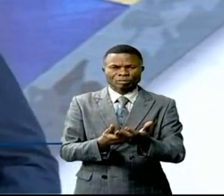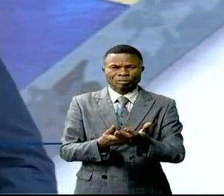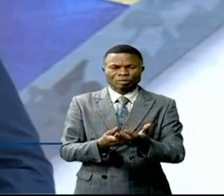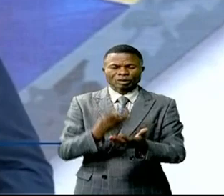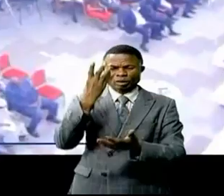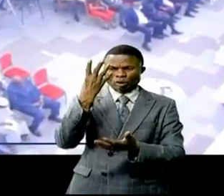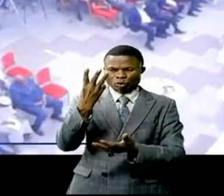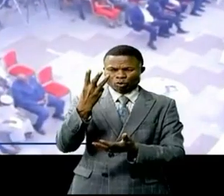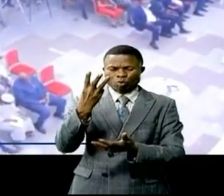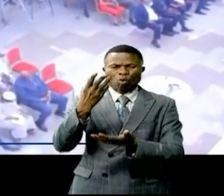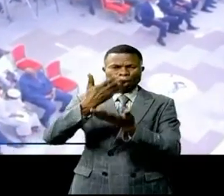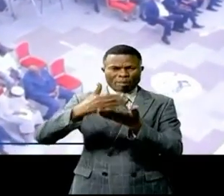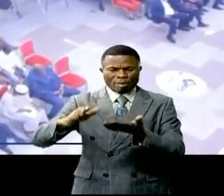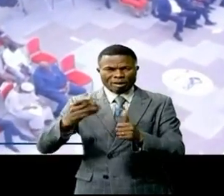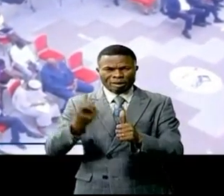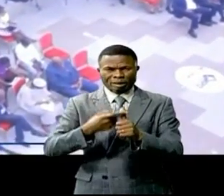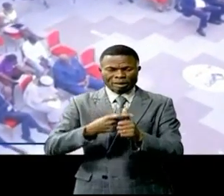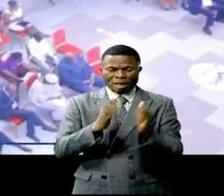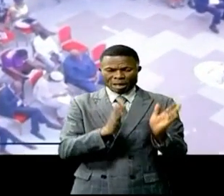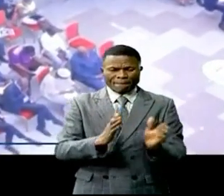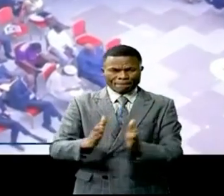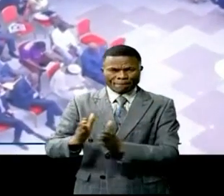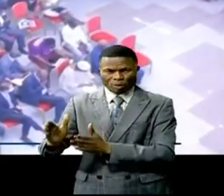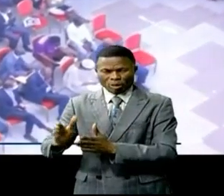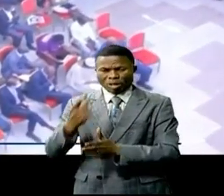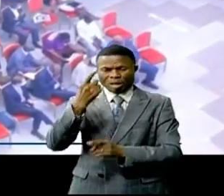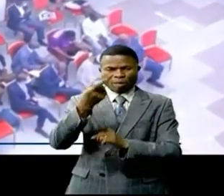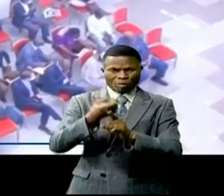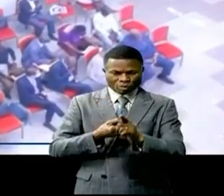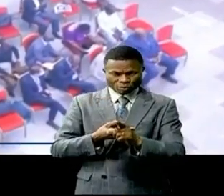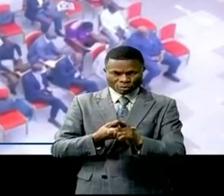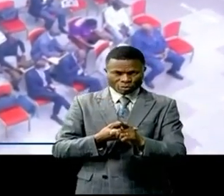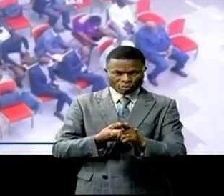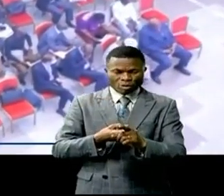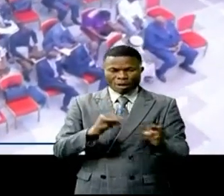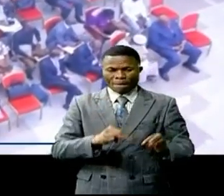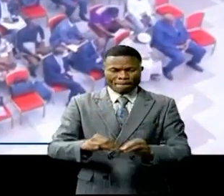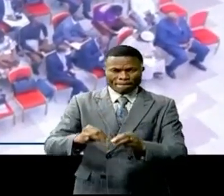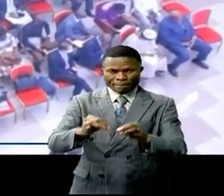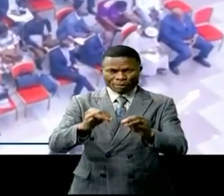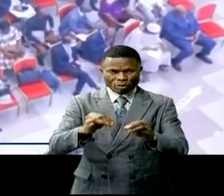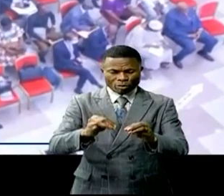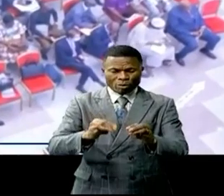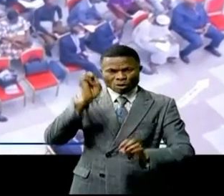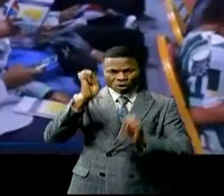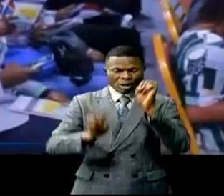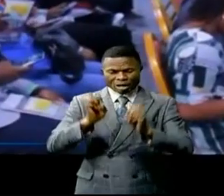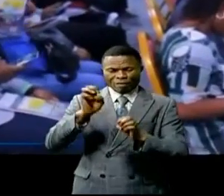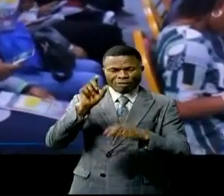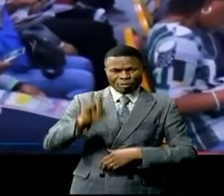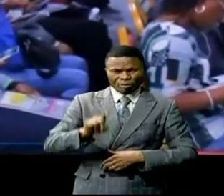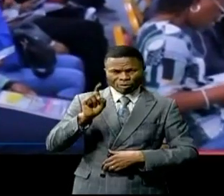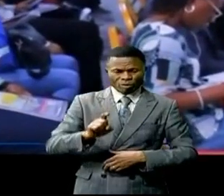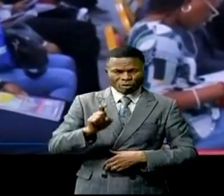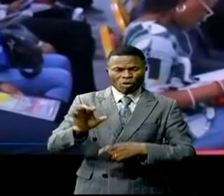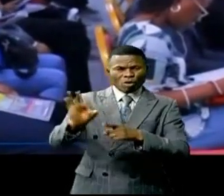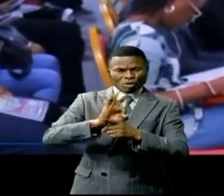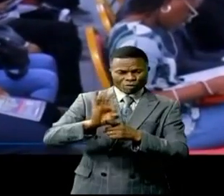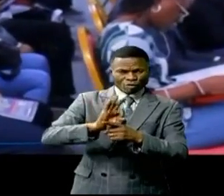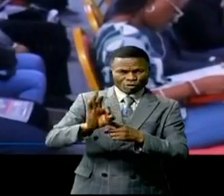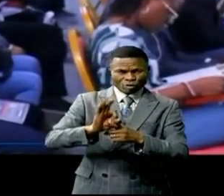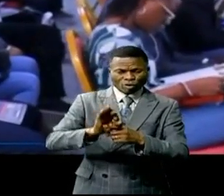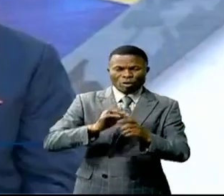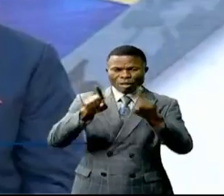étapes suivantes. A. Étape préparatoire d'un mois, l'affinement de la méthodologie, l'évaluation des besoins, la formation et